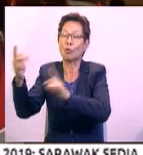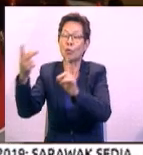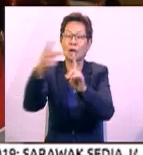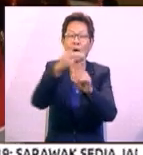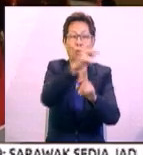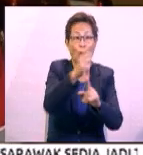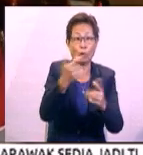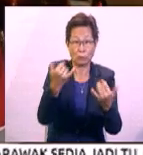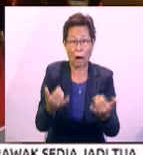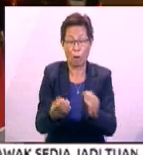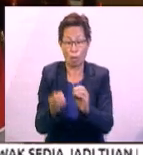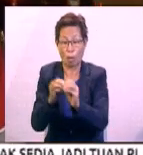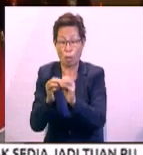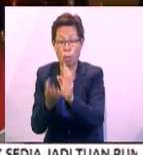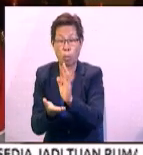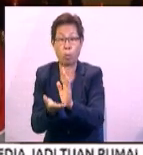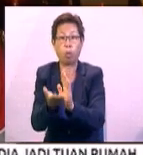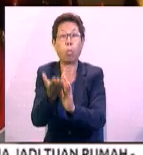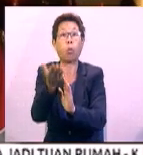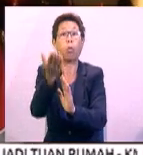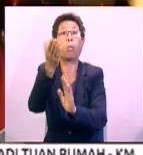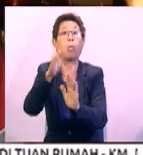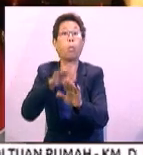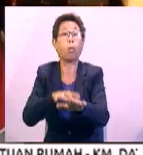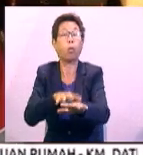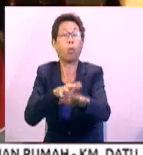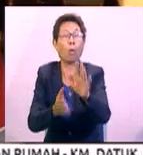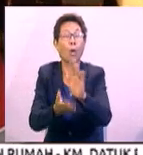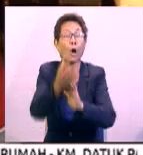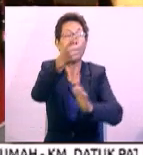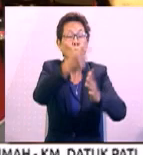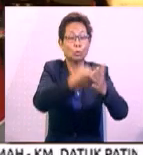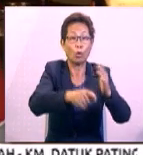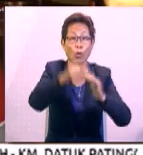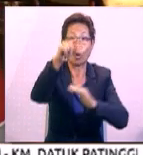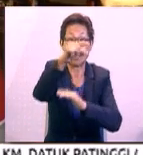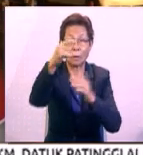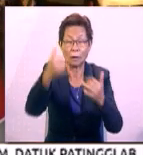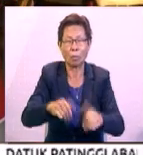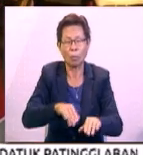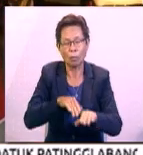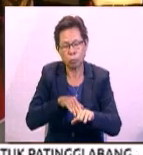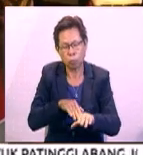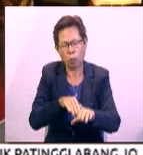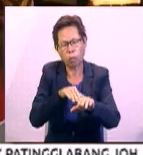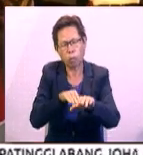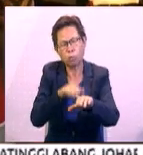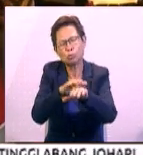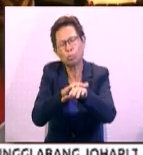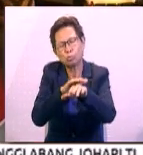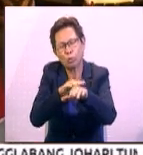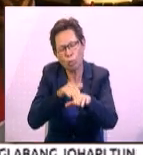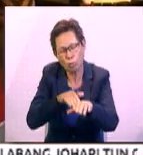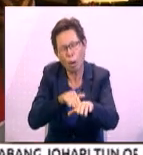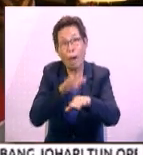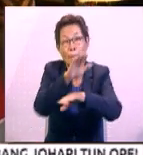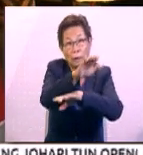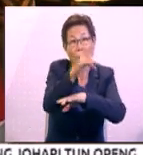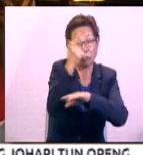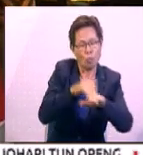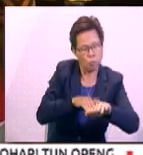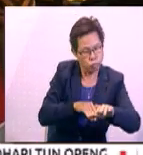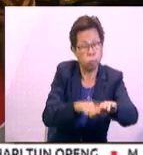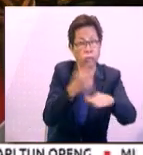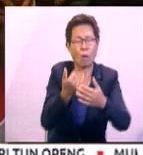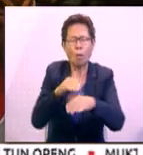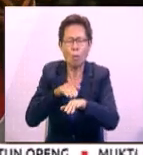semakin meningkat dan ini menyebabkan aliran trafik di Tol Gombak ketika ini bergerak agak perlahan berbanding petang tadi,